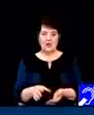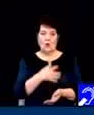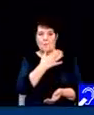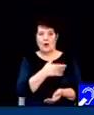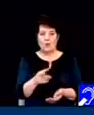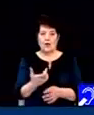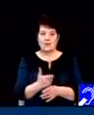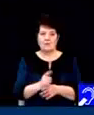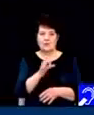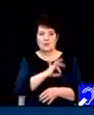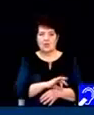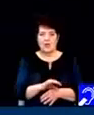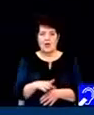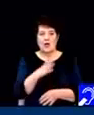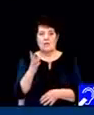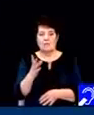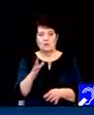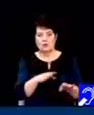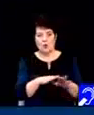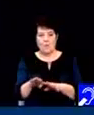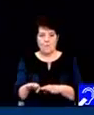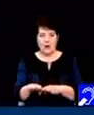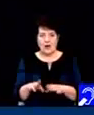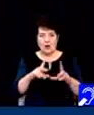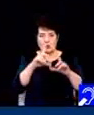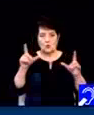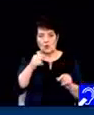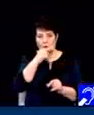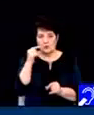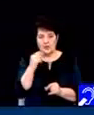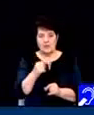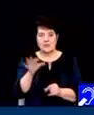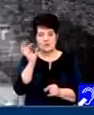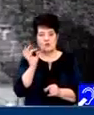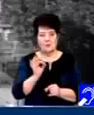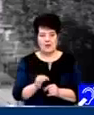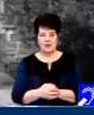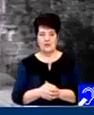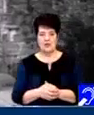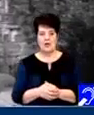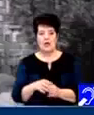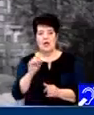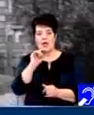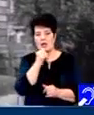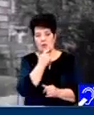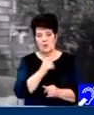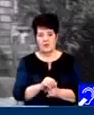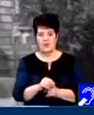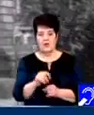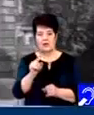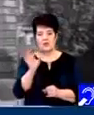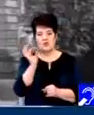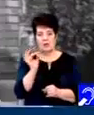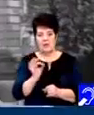foarte benefică pentru el, pentru că a avut posibilitatea să compare școala rusească, școala germană, școala economică fundamentală